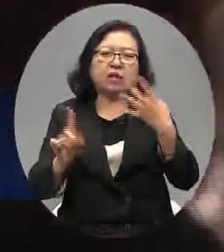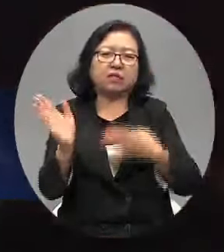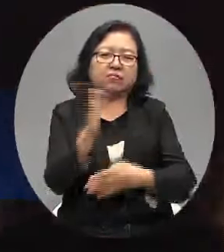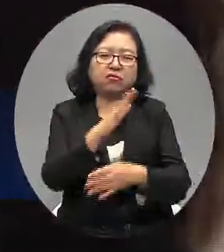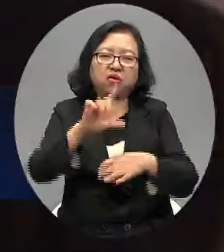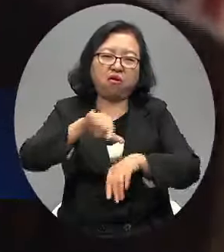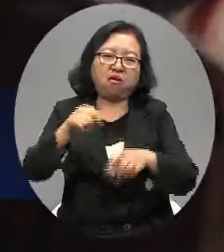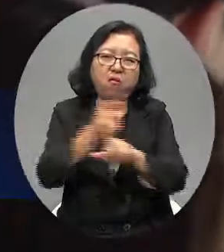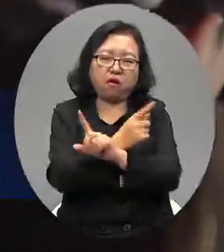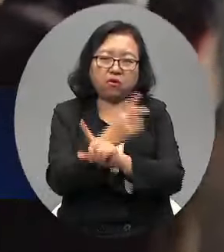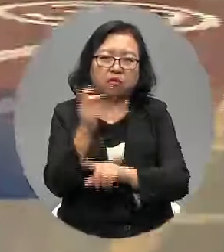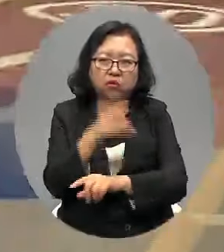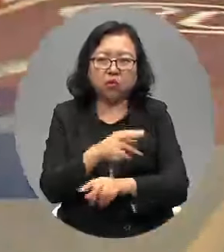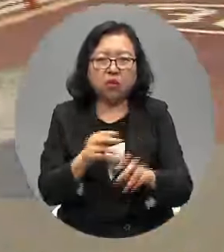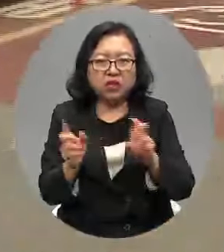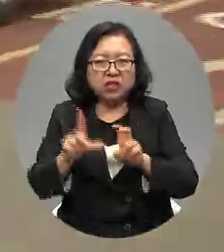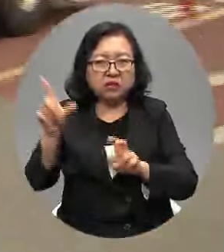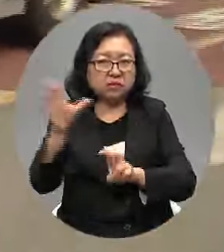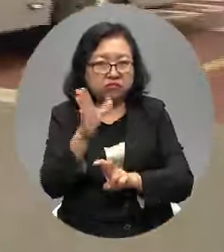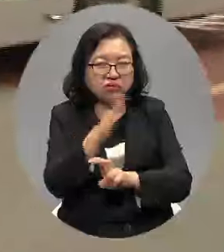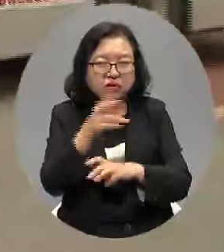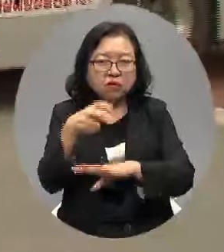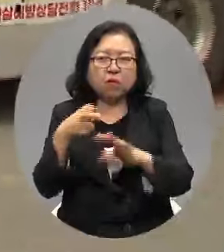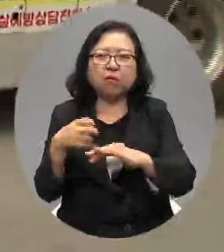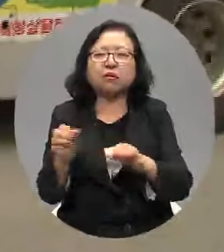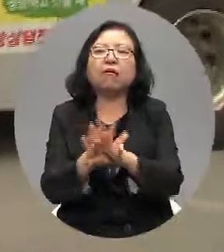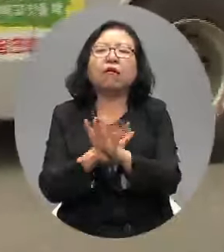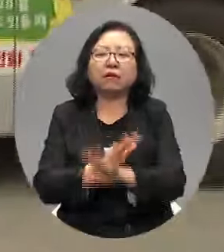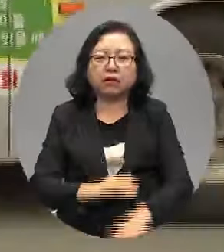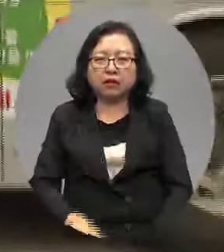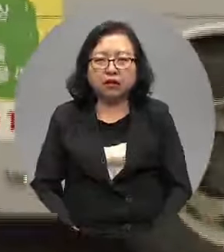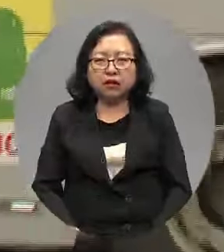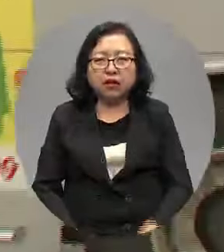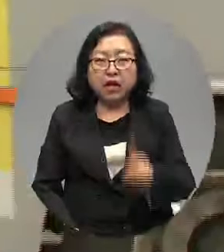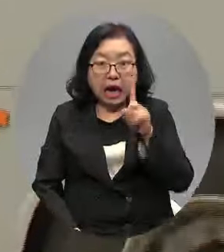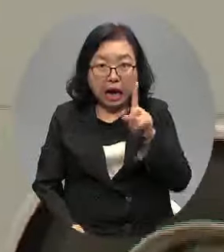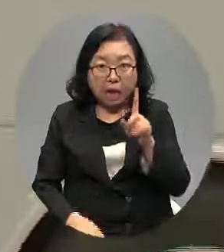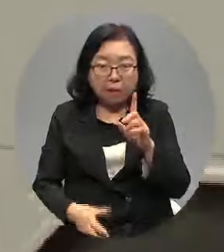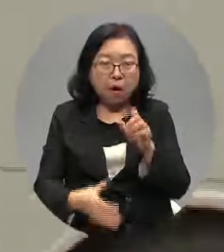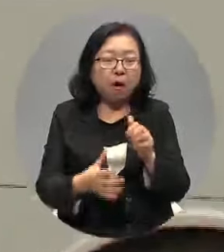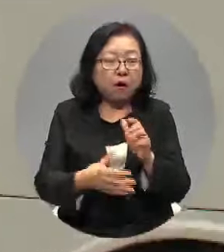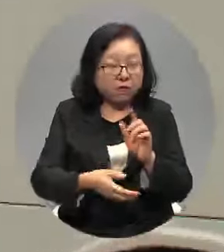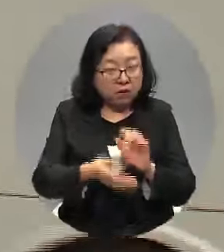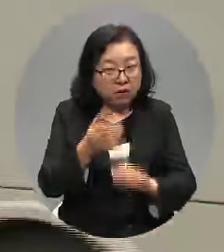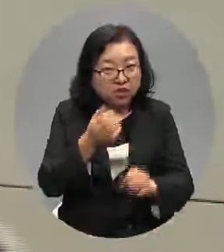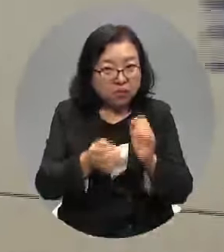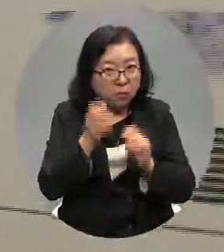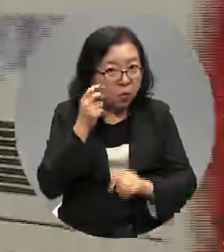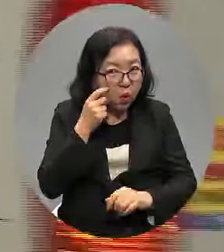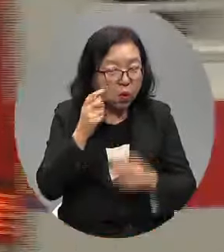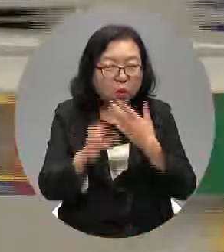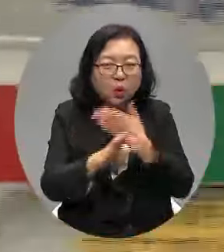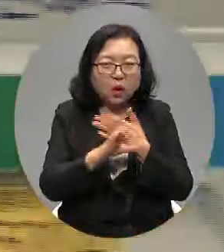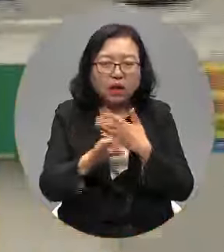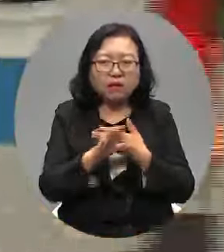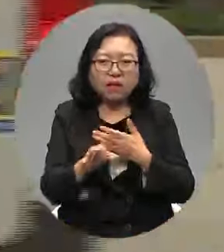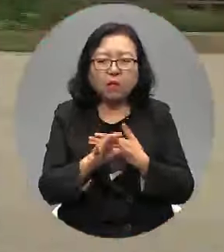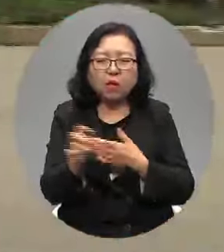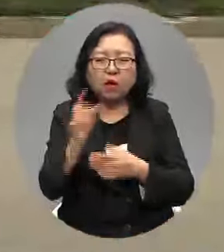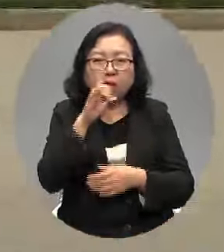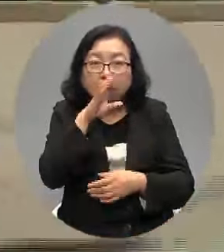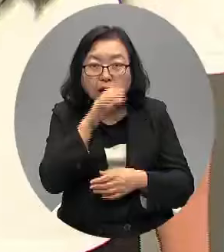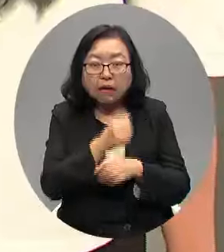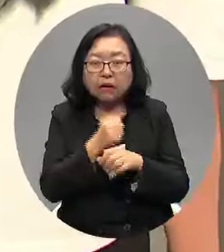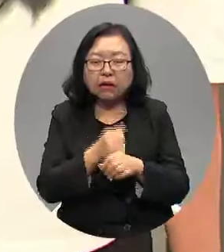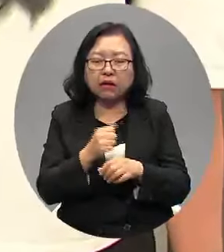바뀌고 20일서부터 차가 없어지고. 한번 버스를 놓치면 환승버스까지 놓쳐 일부 학생들은 3355 택시로 하교하고